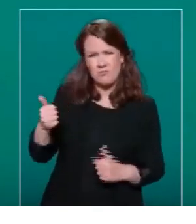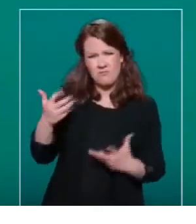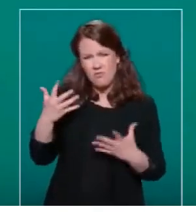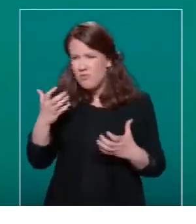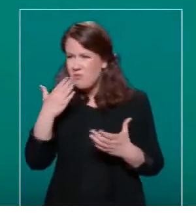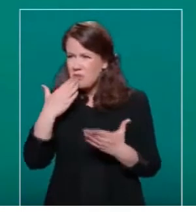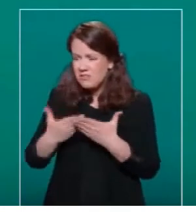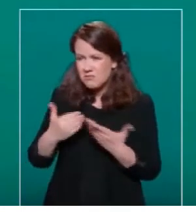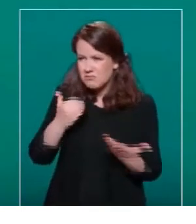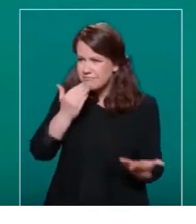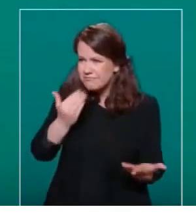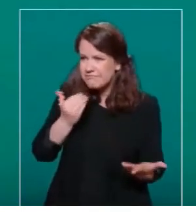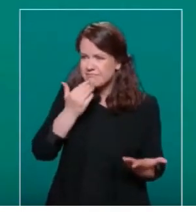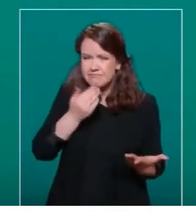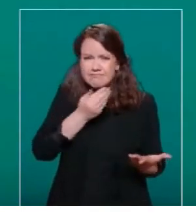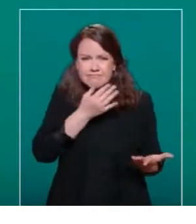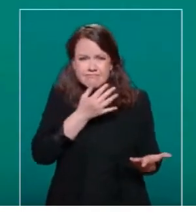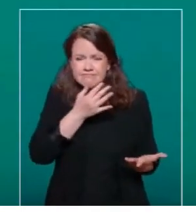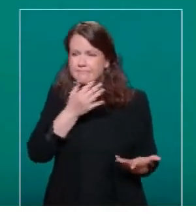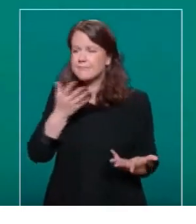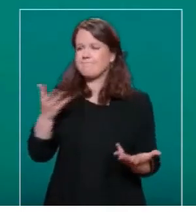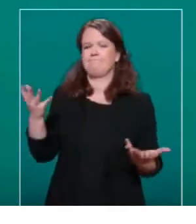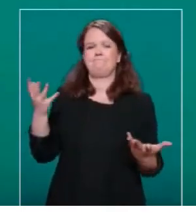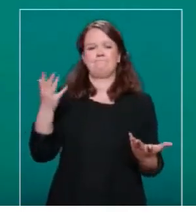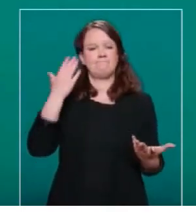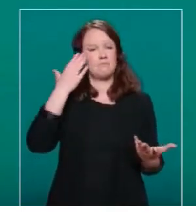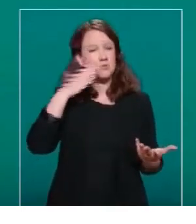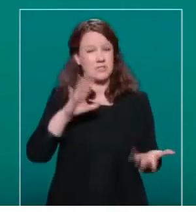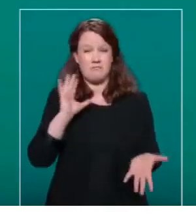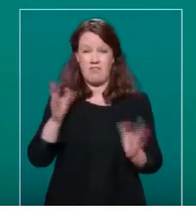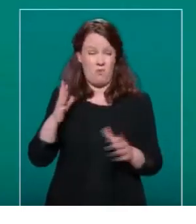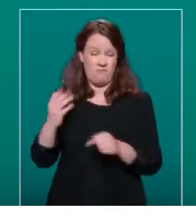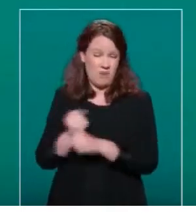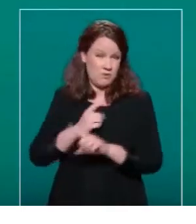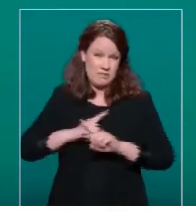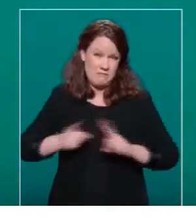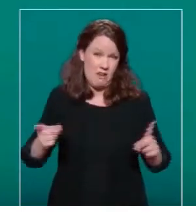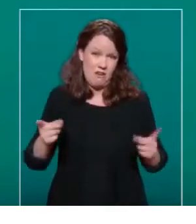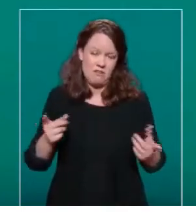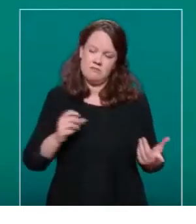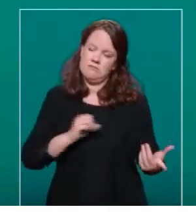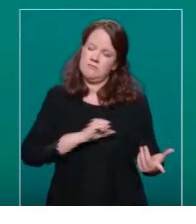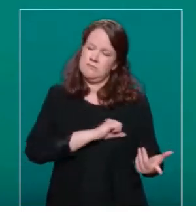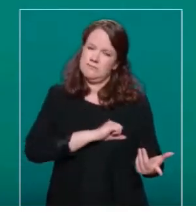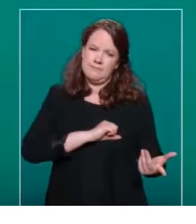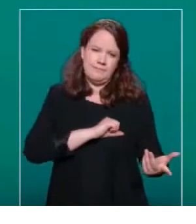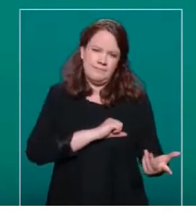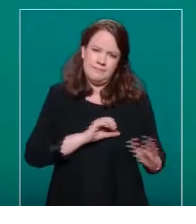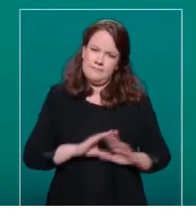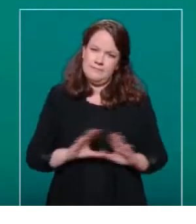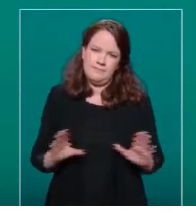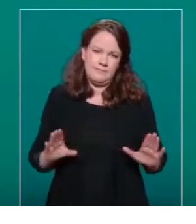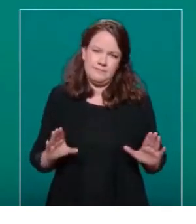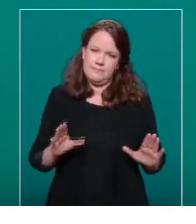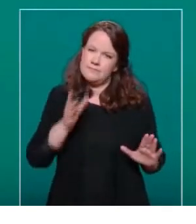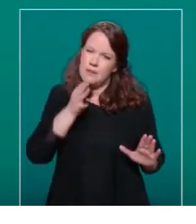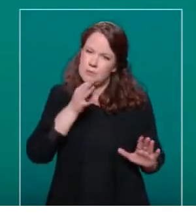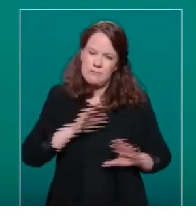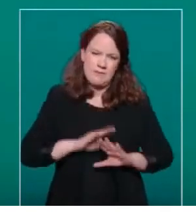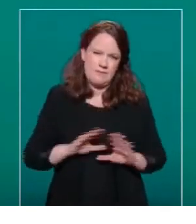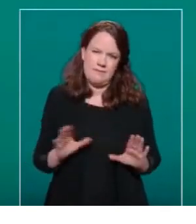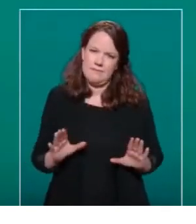dernières semaines. Trop souvent sans succès, et j'en suis profondément désolé. Ce n'est pas